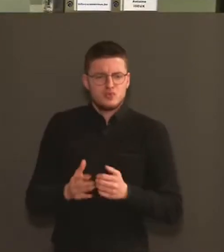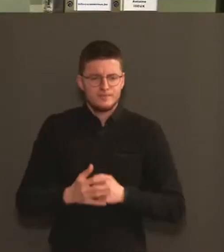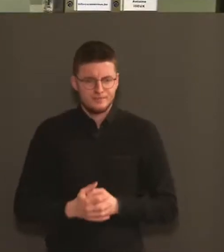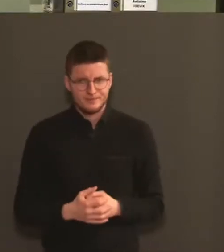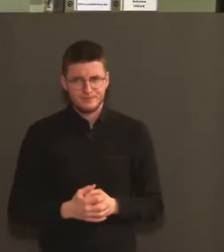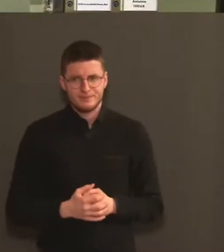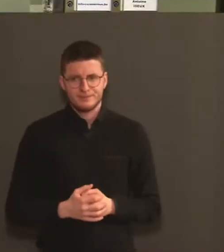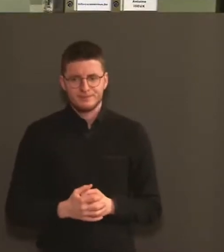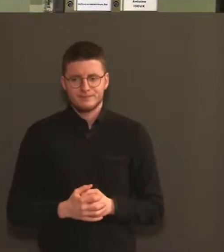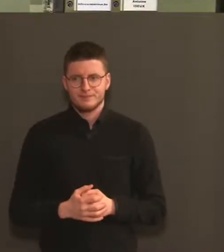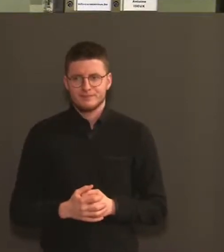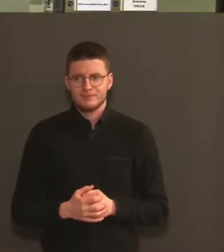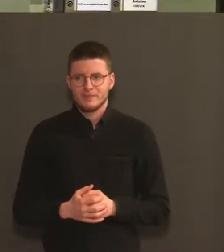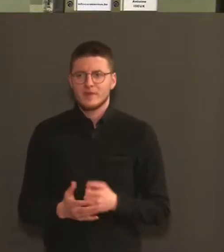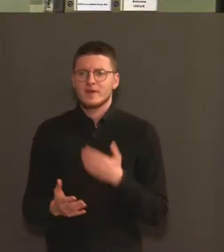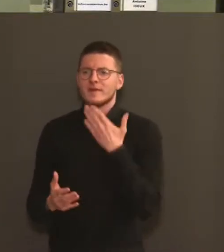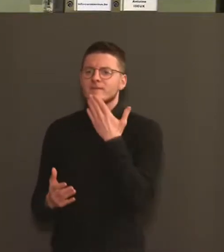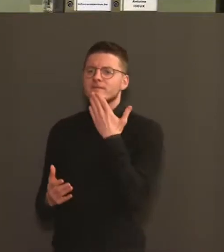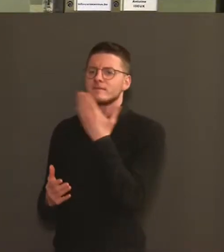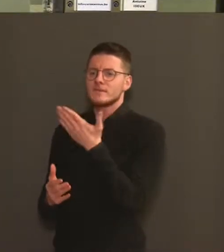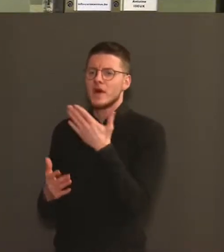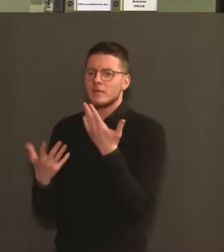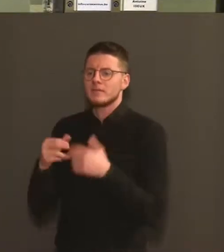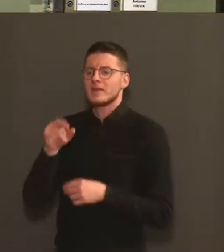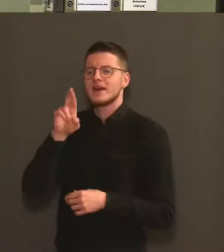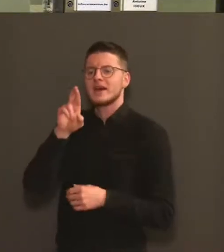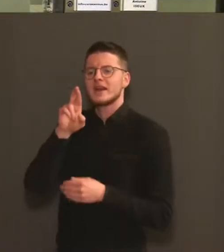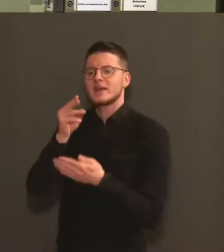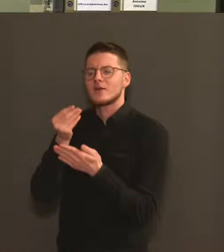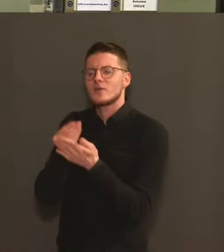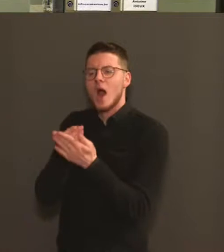Welk reproductiegetal moeten we in het oog houden?